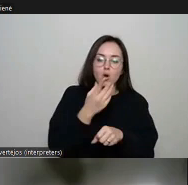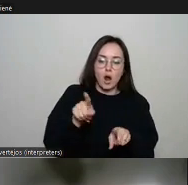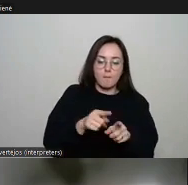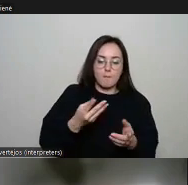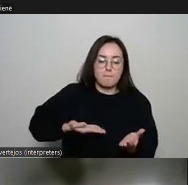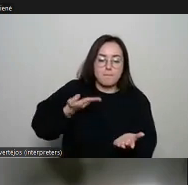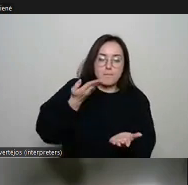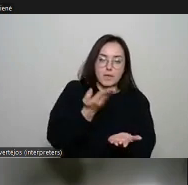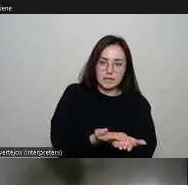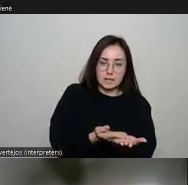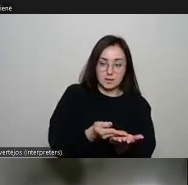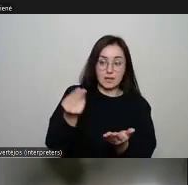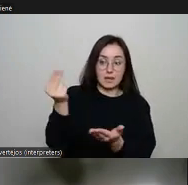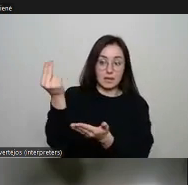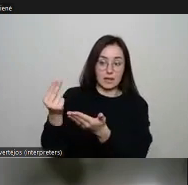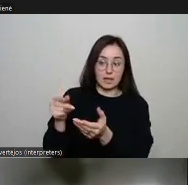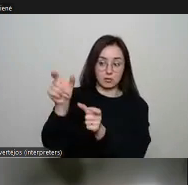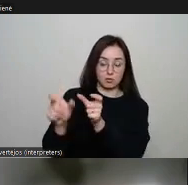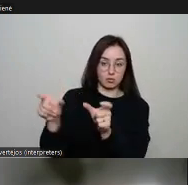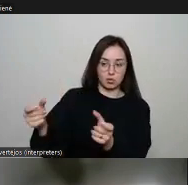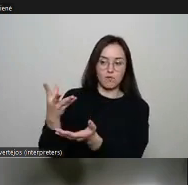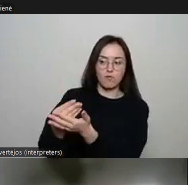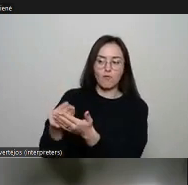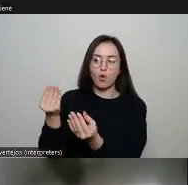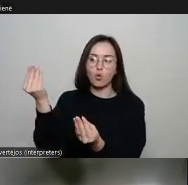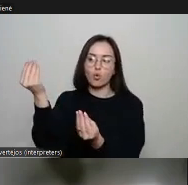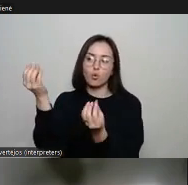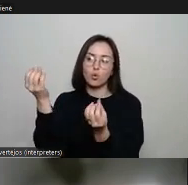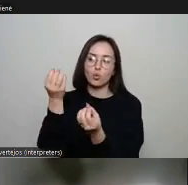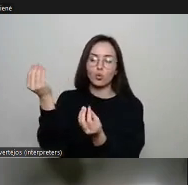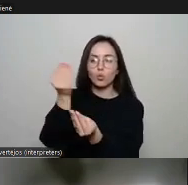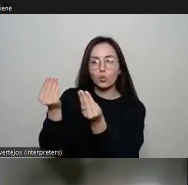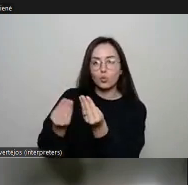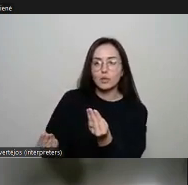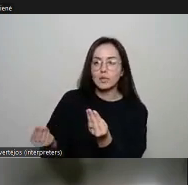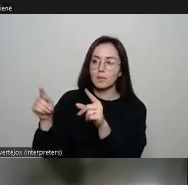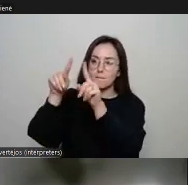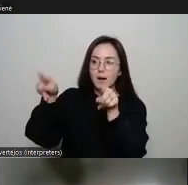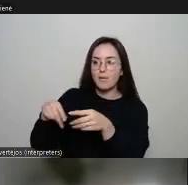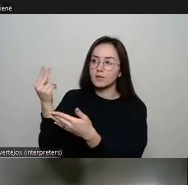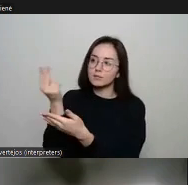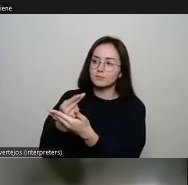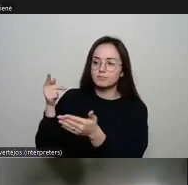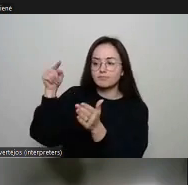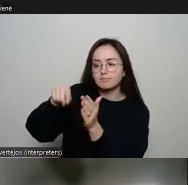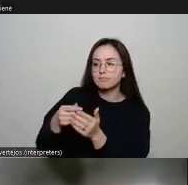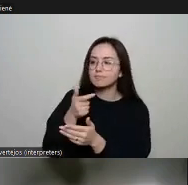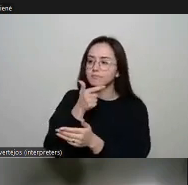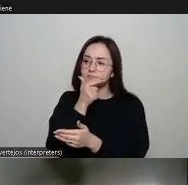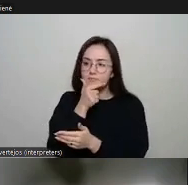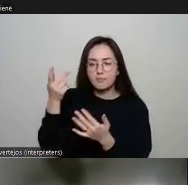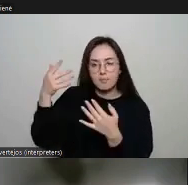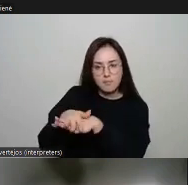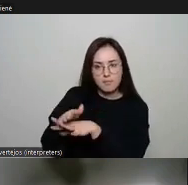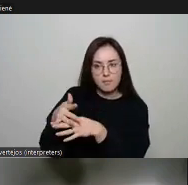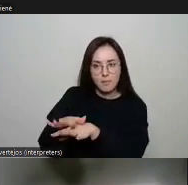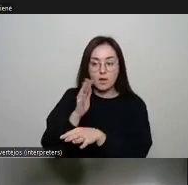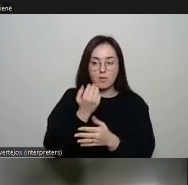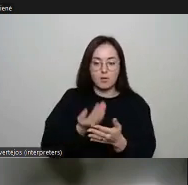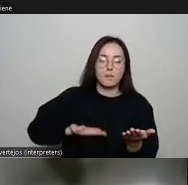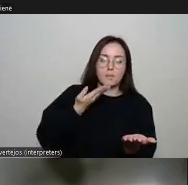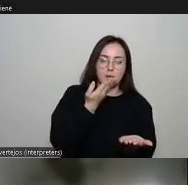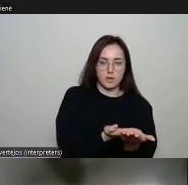pristatyti tuos dailininkus, pasigilino jų kūrybą, panagrinėjo jų paveikslus. Na, aš manau, visą tai turėjo na, labai